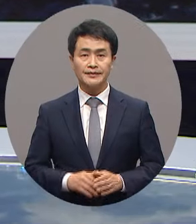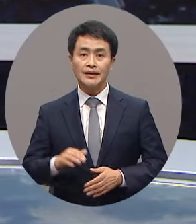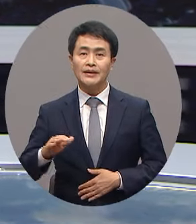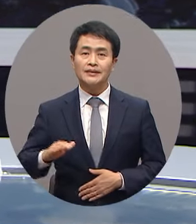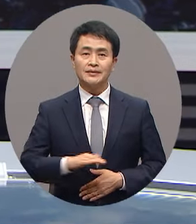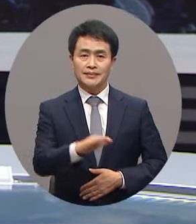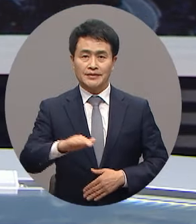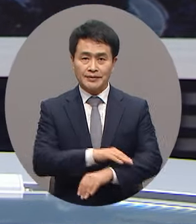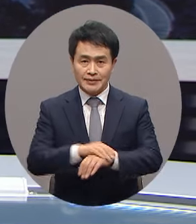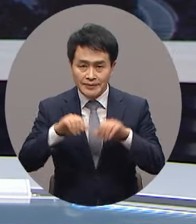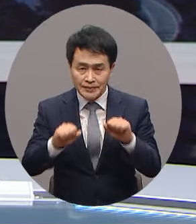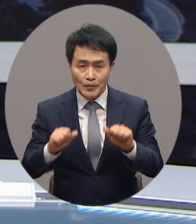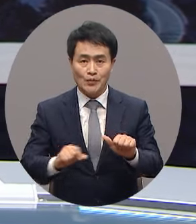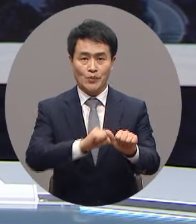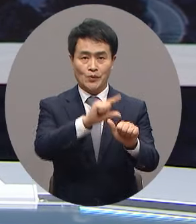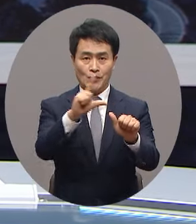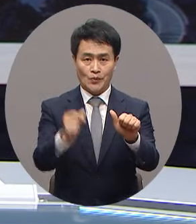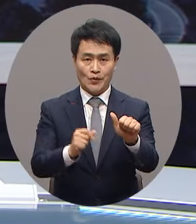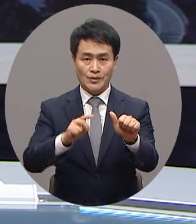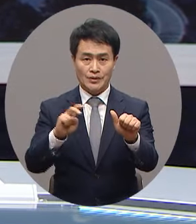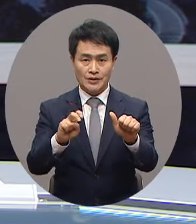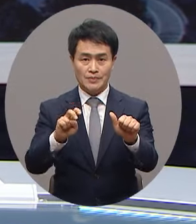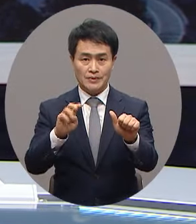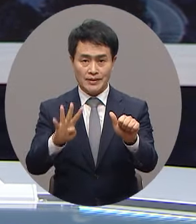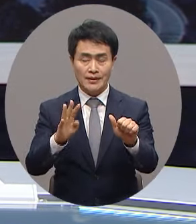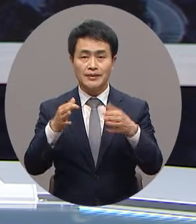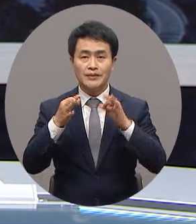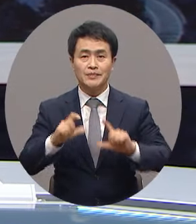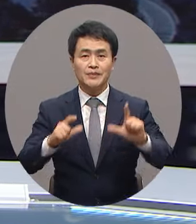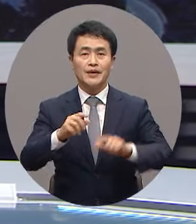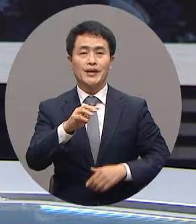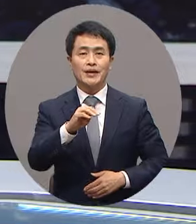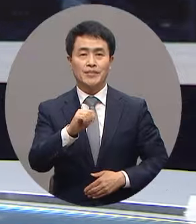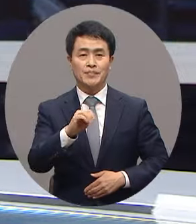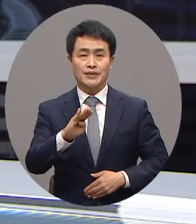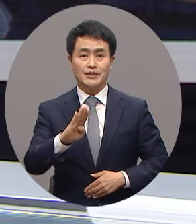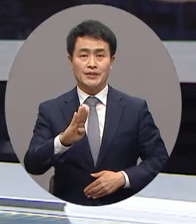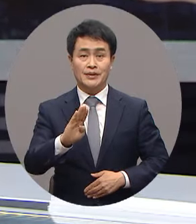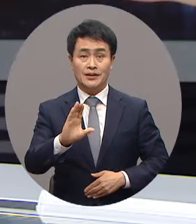여러분 안녕하십니까 5월 24일 금요일 MBC 정호